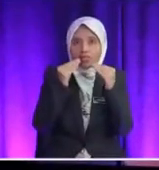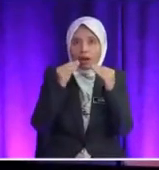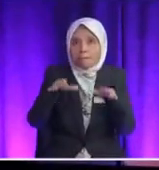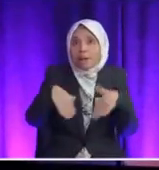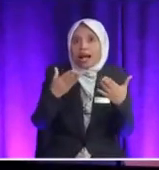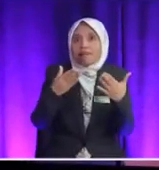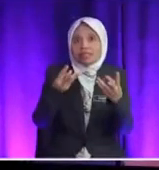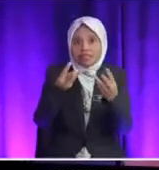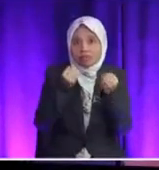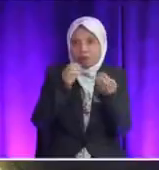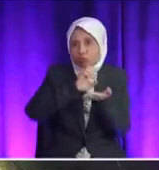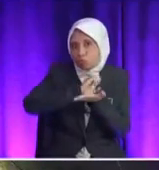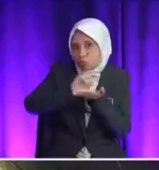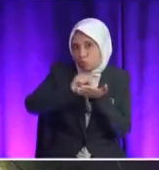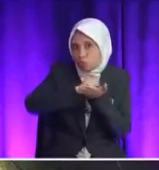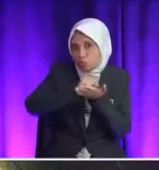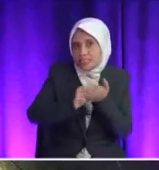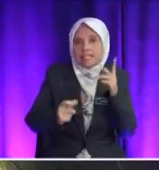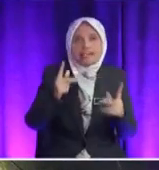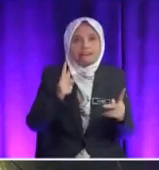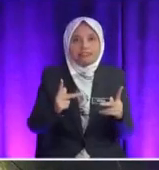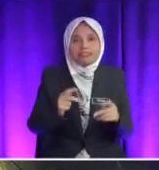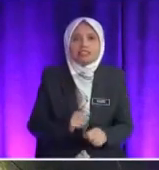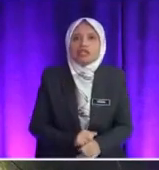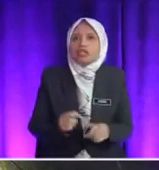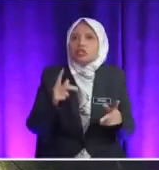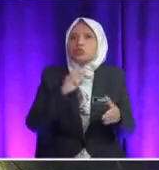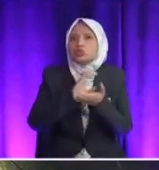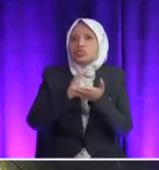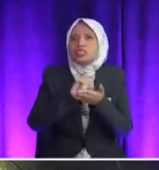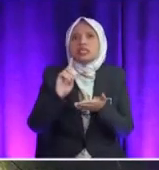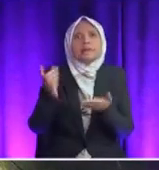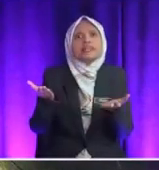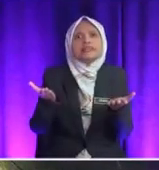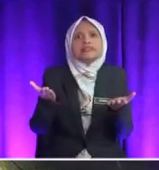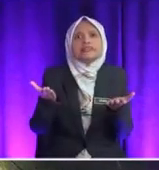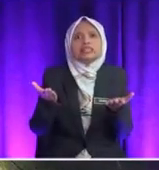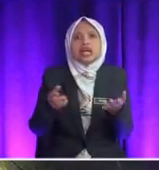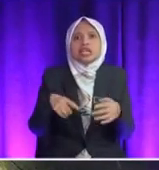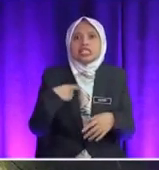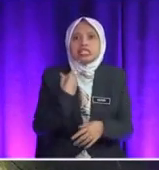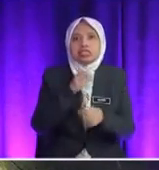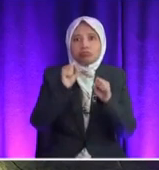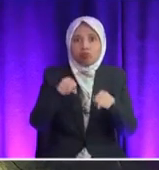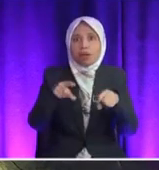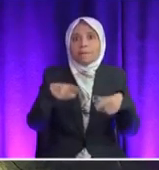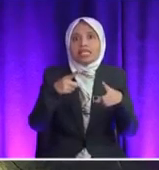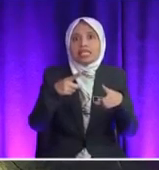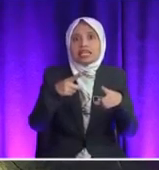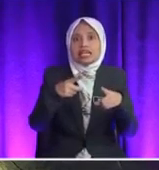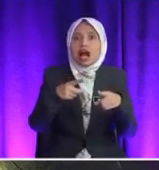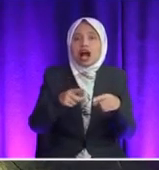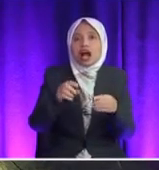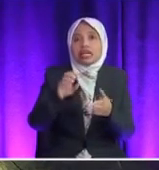kritik dia betul-betul Coba gede kita cuci di pusat kaos SMK Sentosa